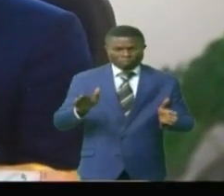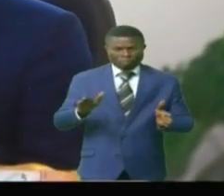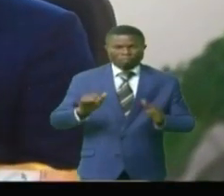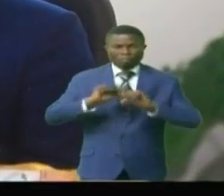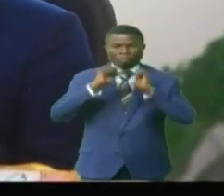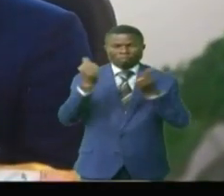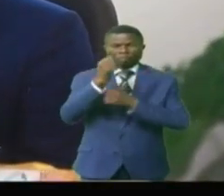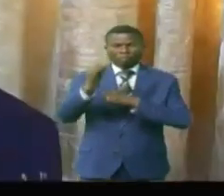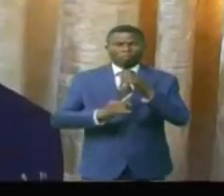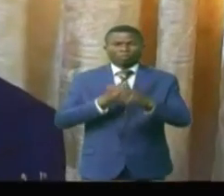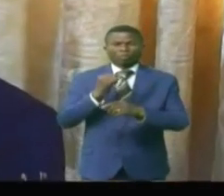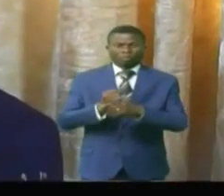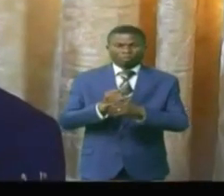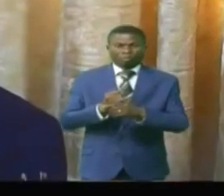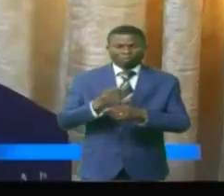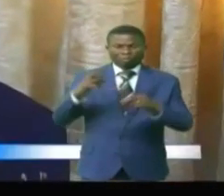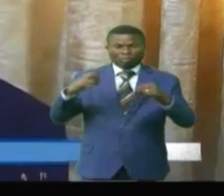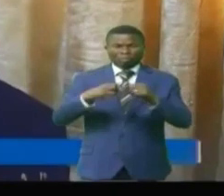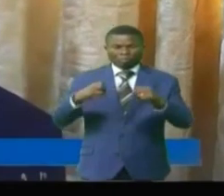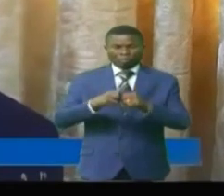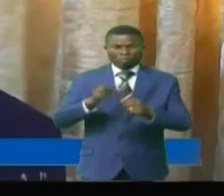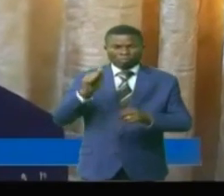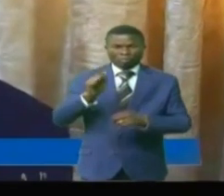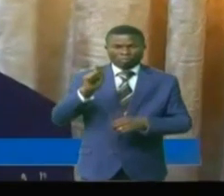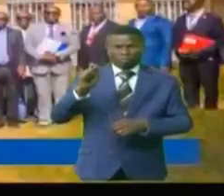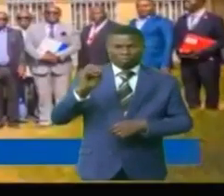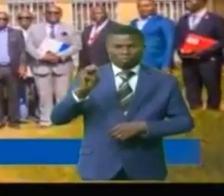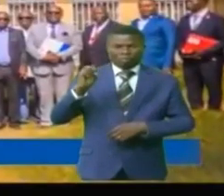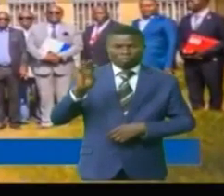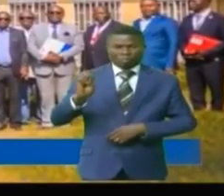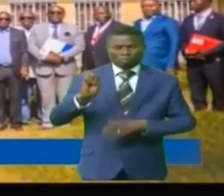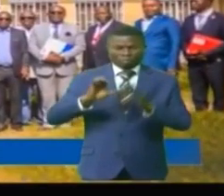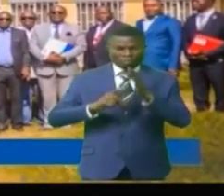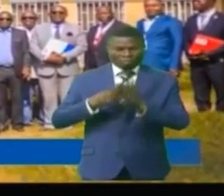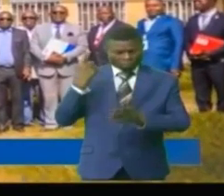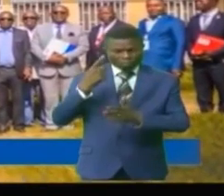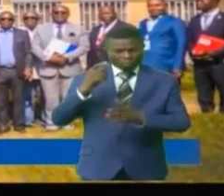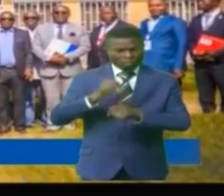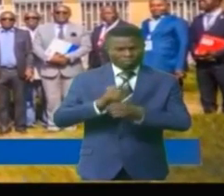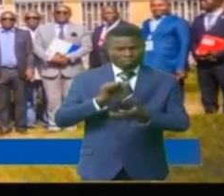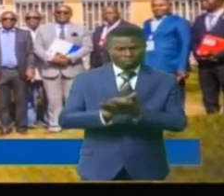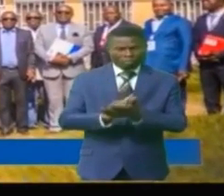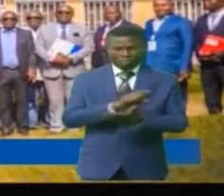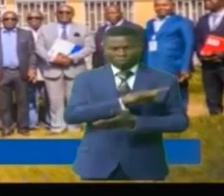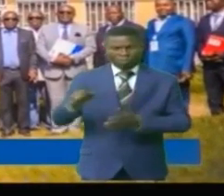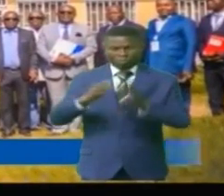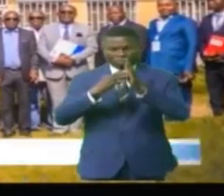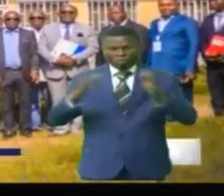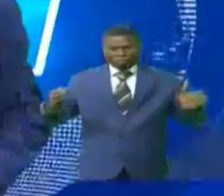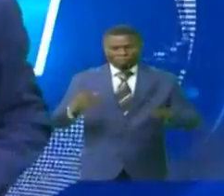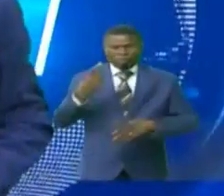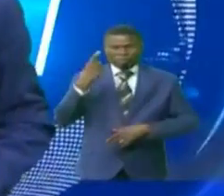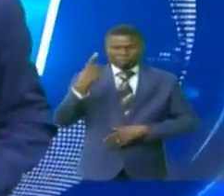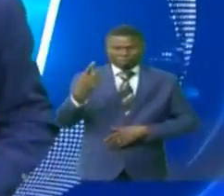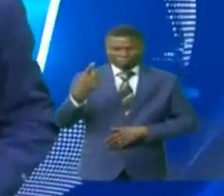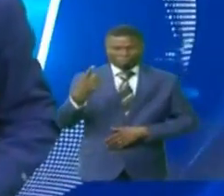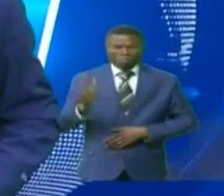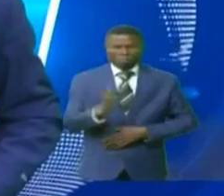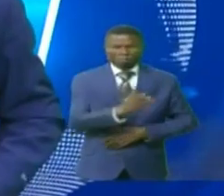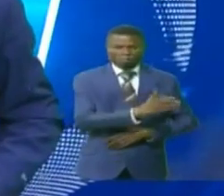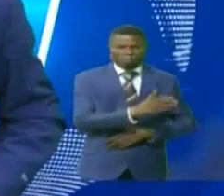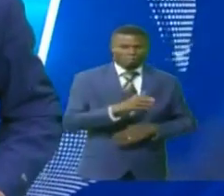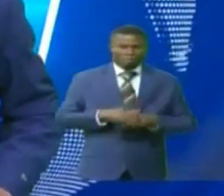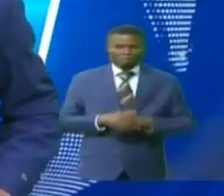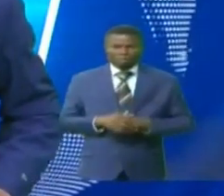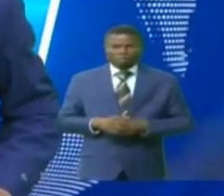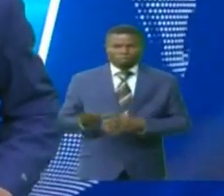l'Agence internationale à l'énergie atomique, une première depuis sa création en 1961.